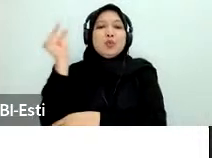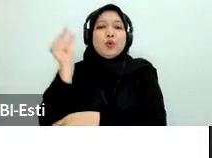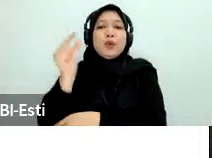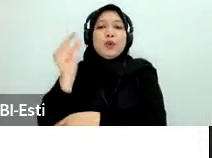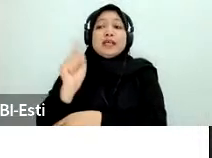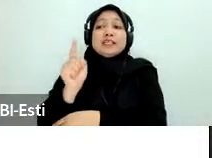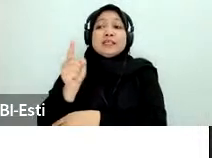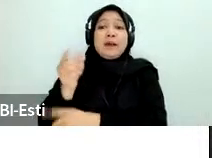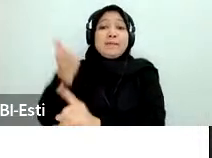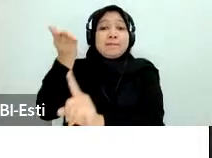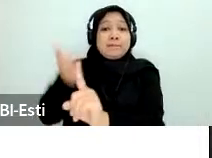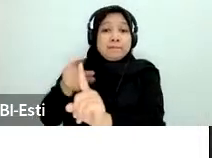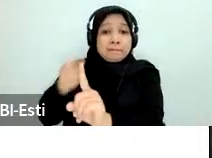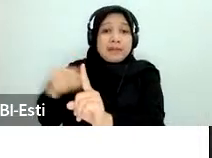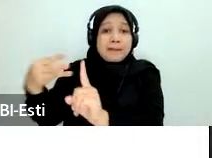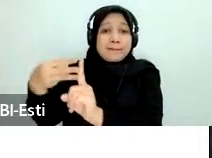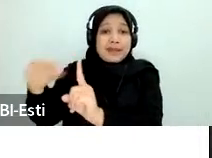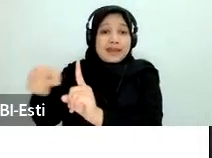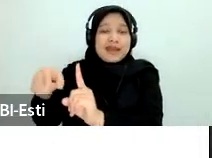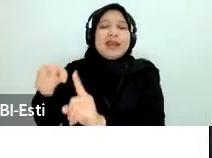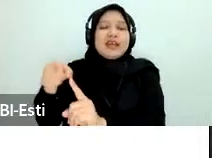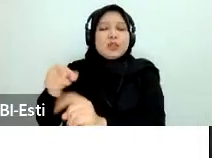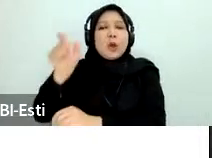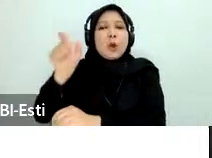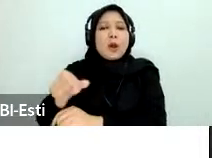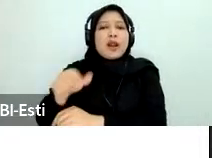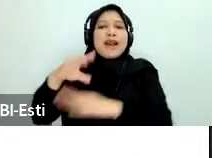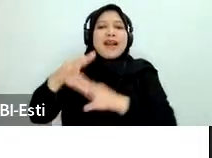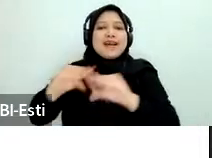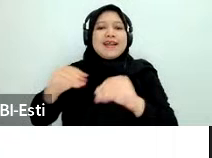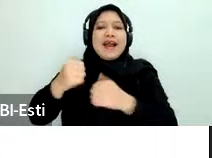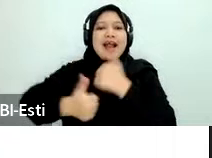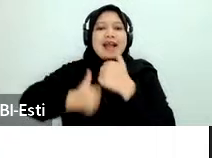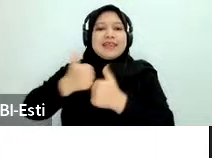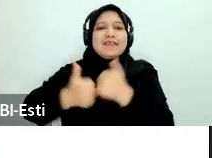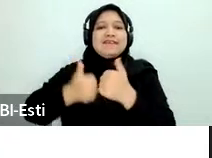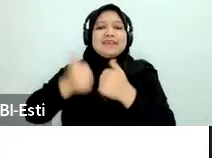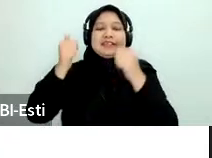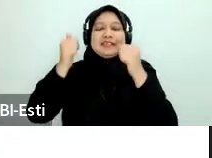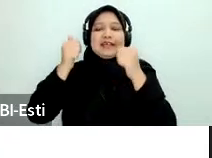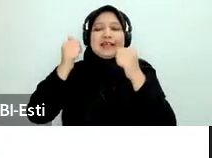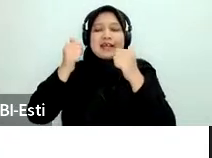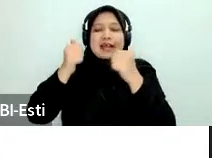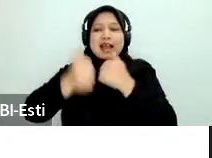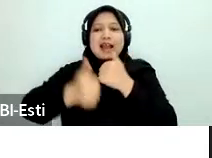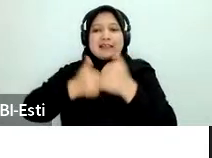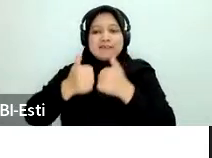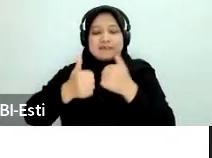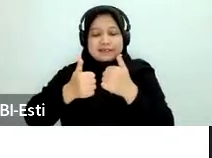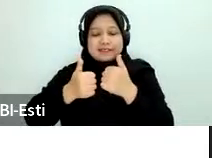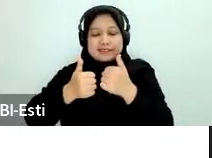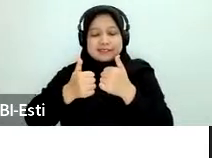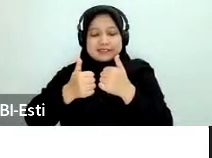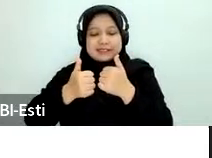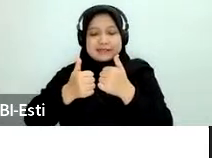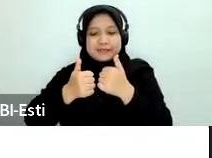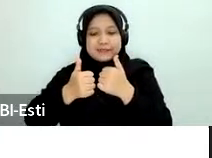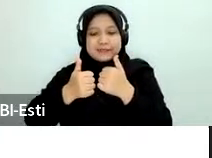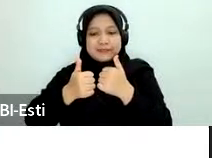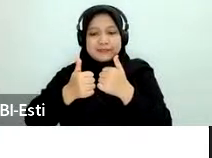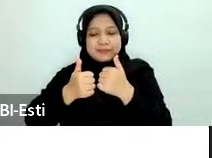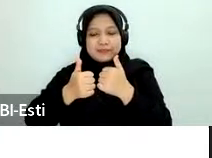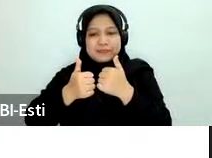antikorupsi jadi bisa kita asumsikan secara kuat bahwa dia melakukannya demi kepentingan umum tapi dia tetap